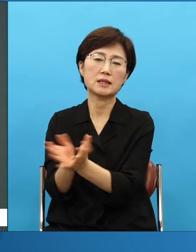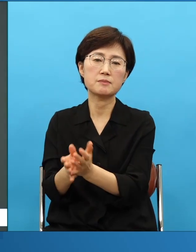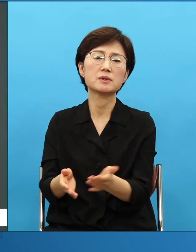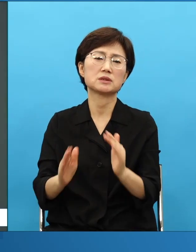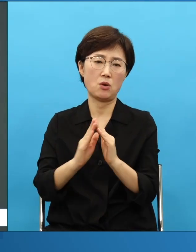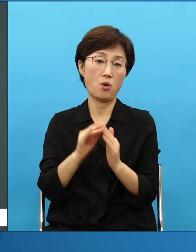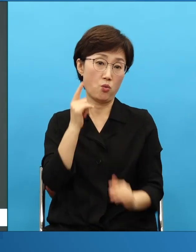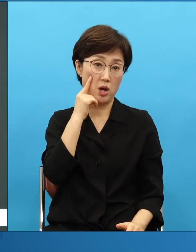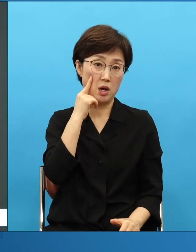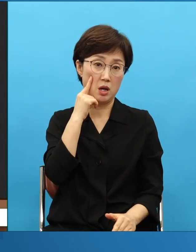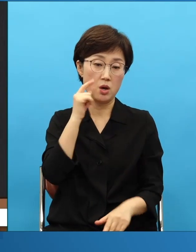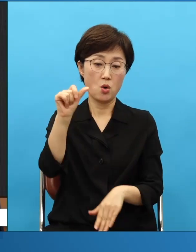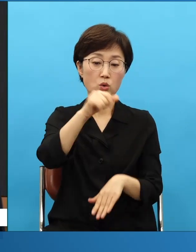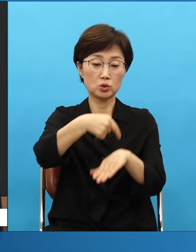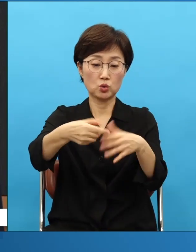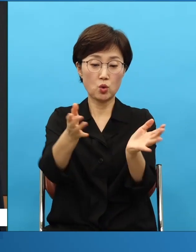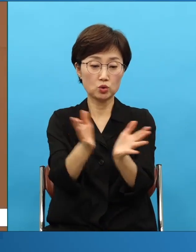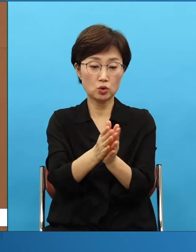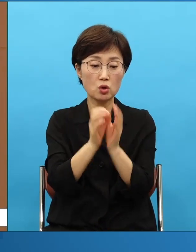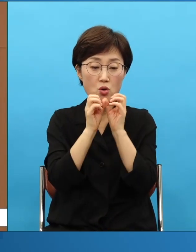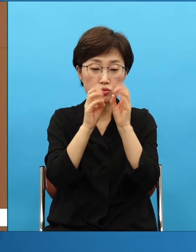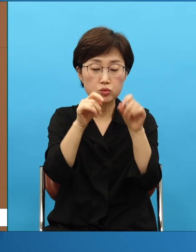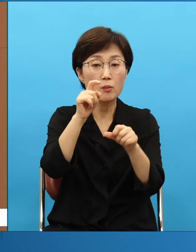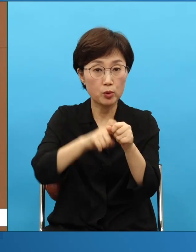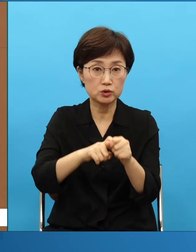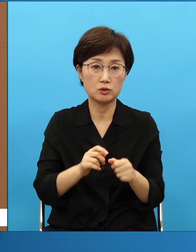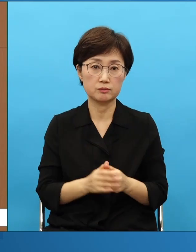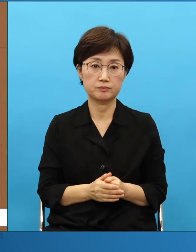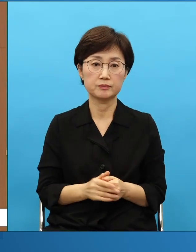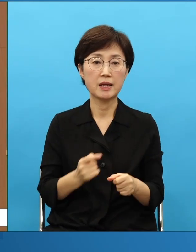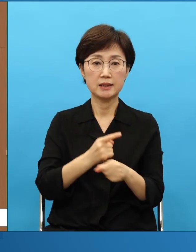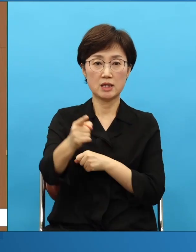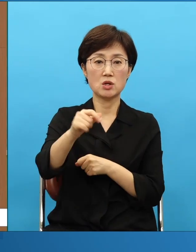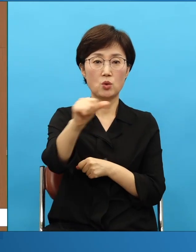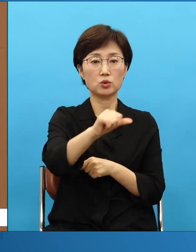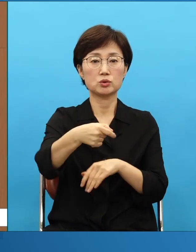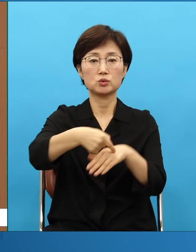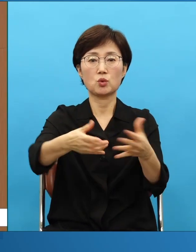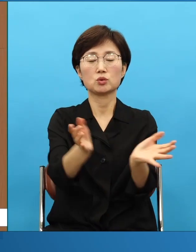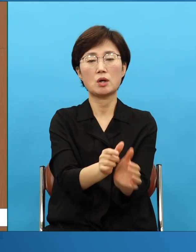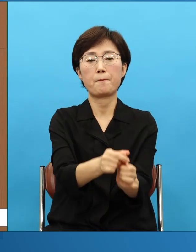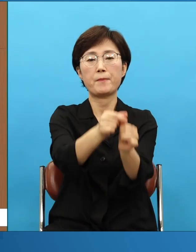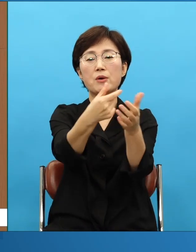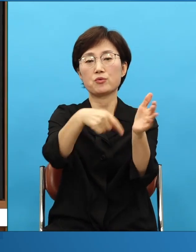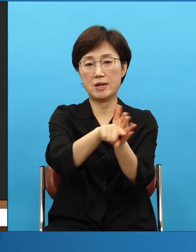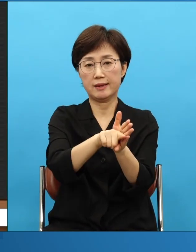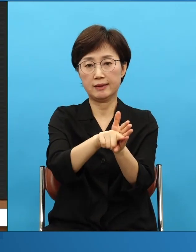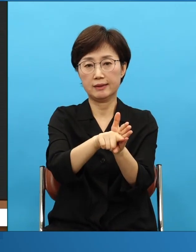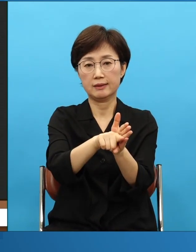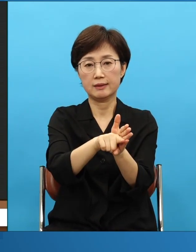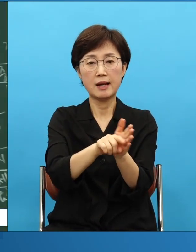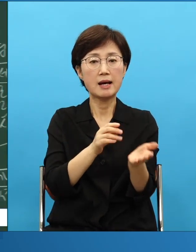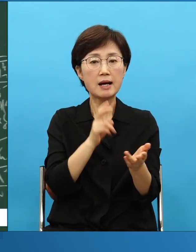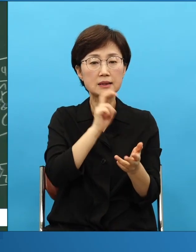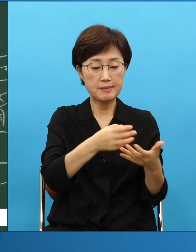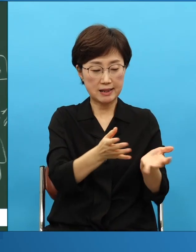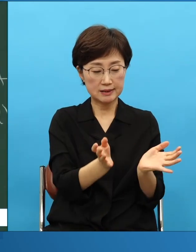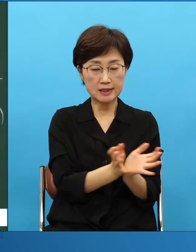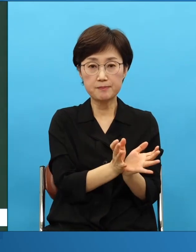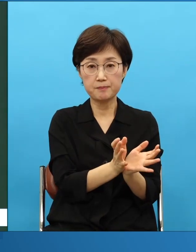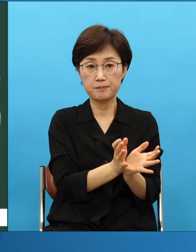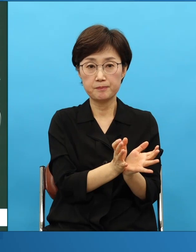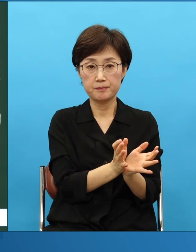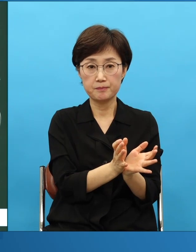시작하겠다고 밝혔습니다. 내년에 5천 종족 살릴 수 있는 음악팀들 우리 안에 있습니다.